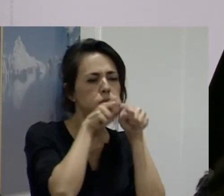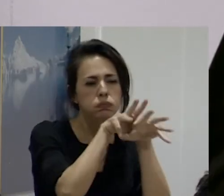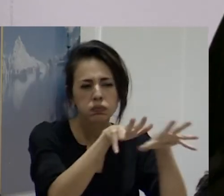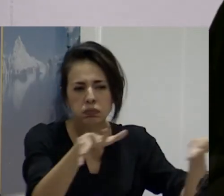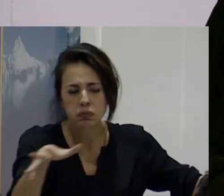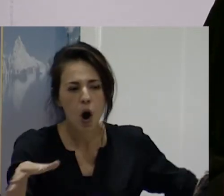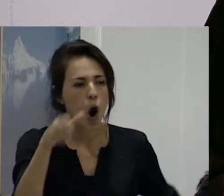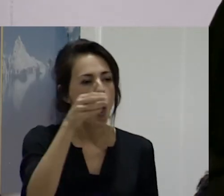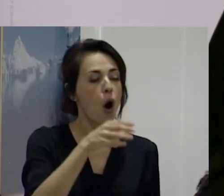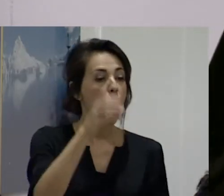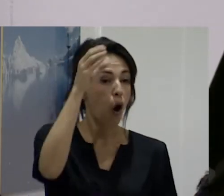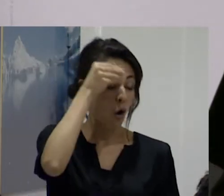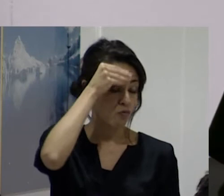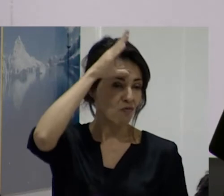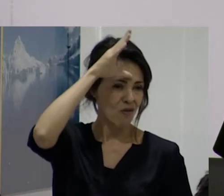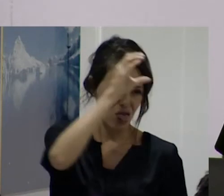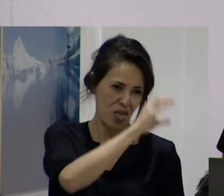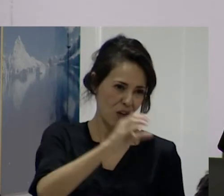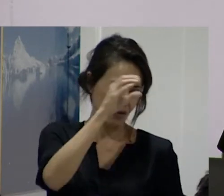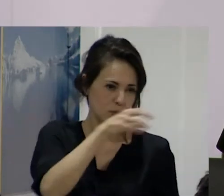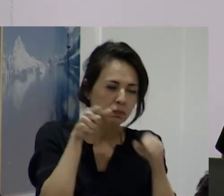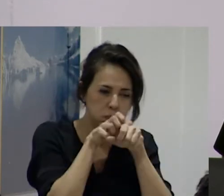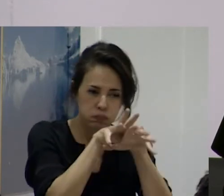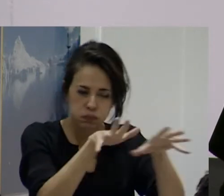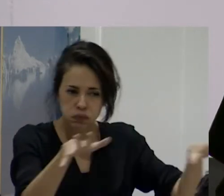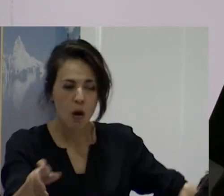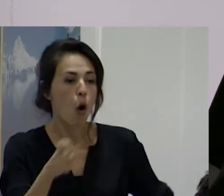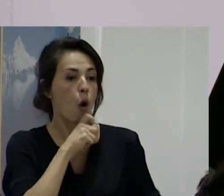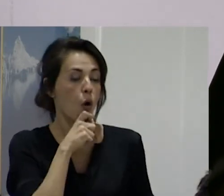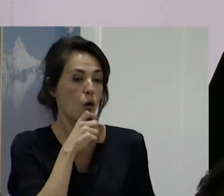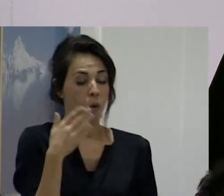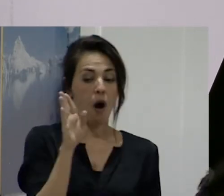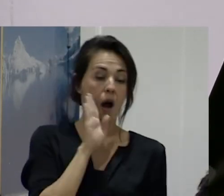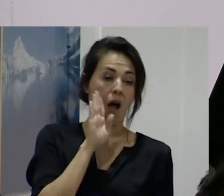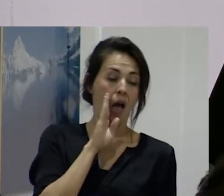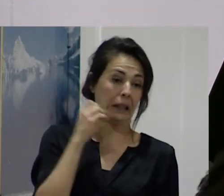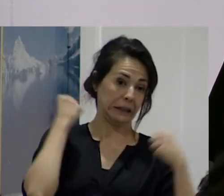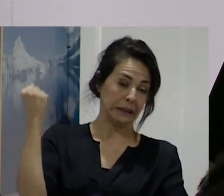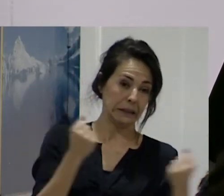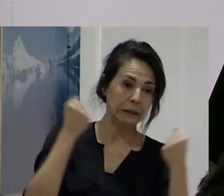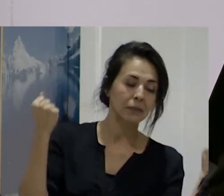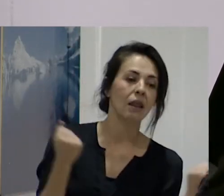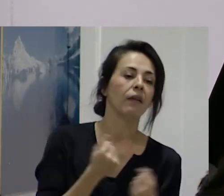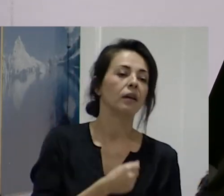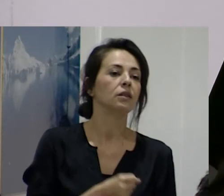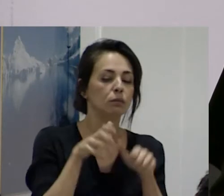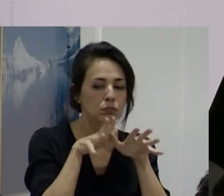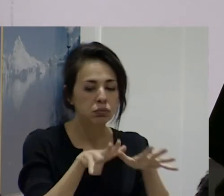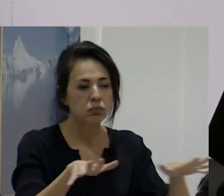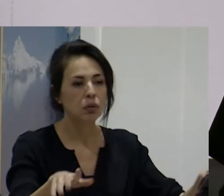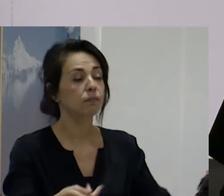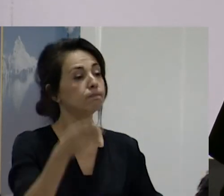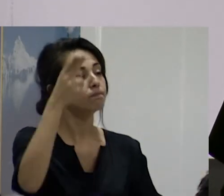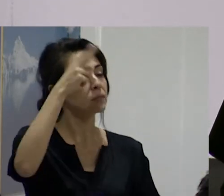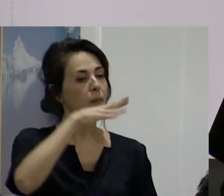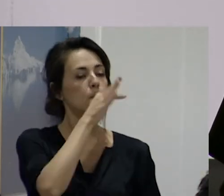científic a través d'aquestes activitats culturals i acadèmiques integrades. D'aquesta manera, reforcem també el nostre